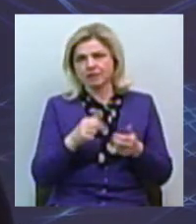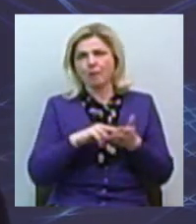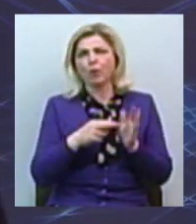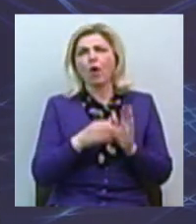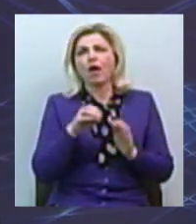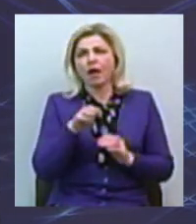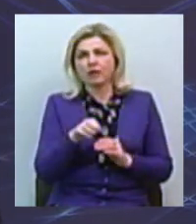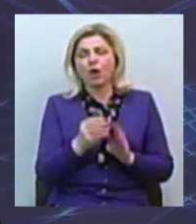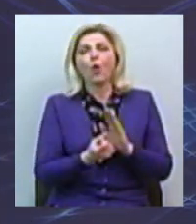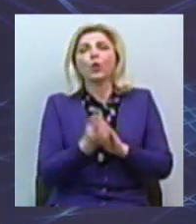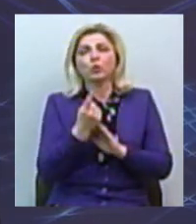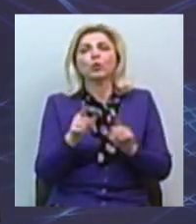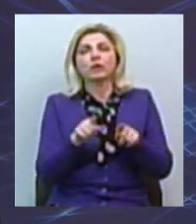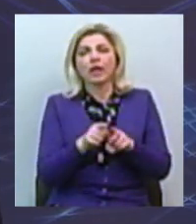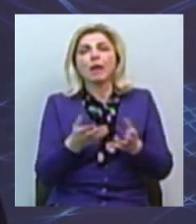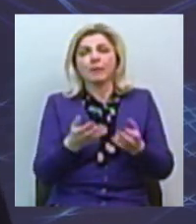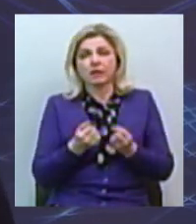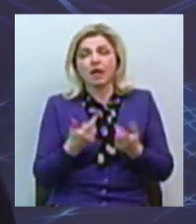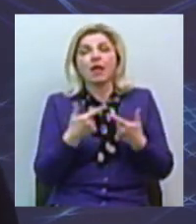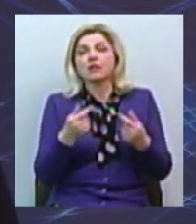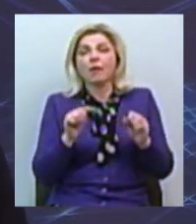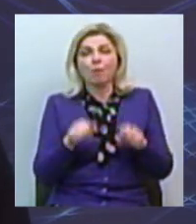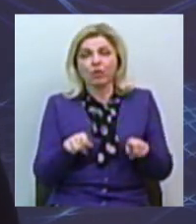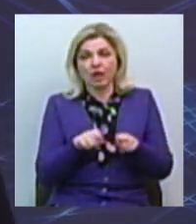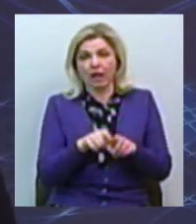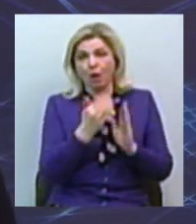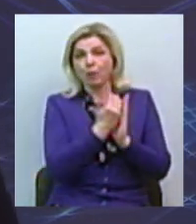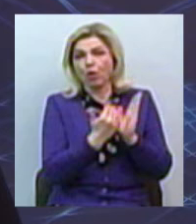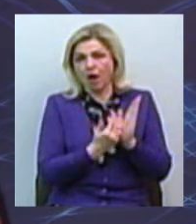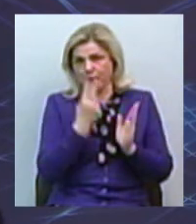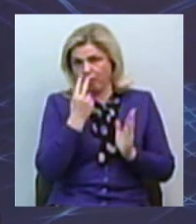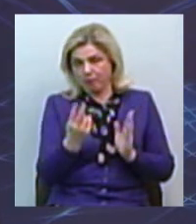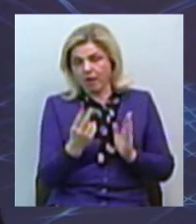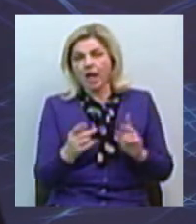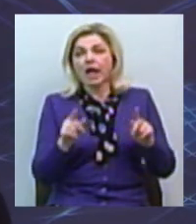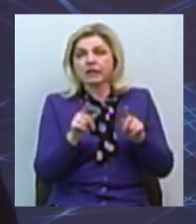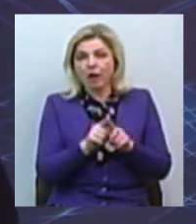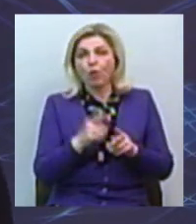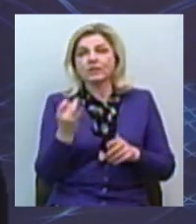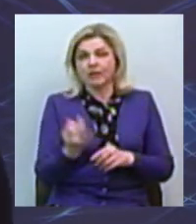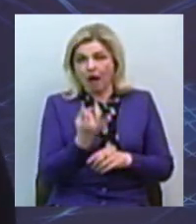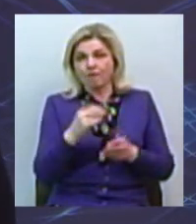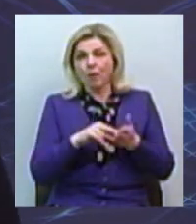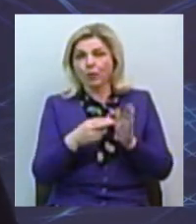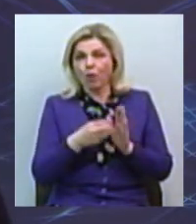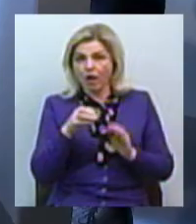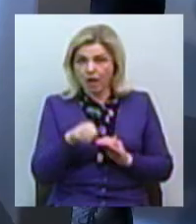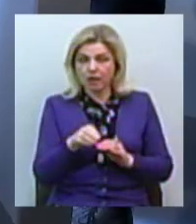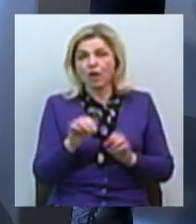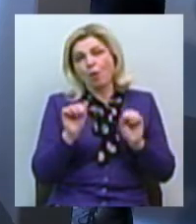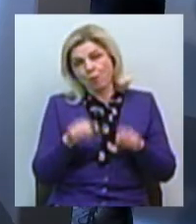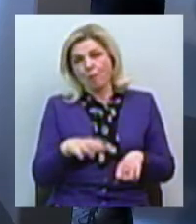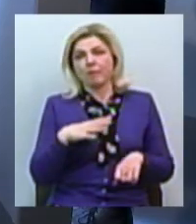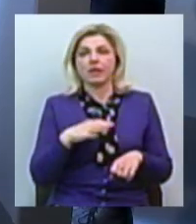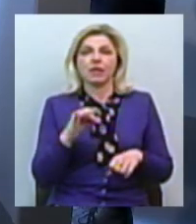беруться, так? Звідки так можна ще такі проєкти побачити. Тому що якщо такий цікавий проєкт можемо виступити на сцені, то там можуть бути інші подібні